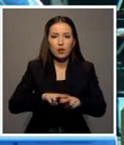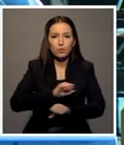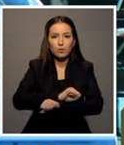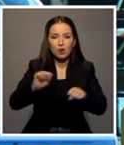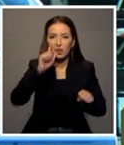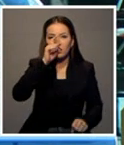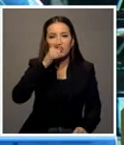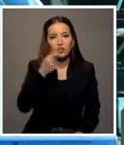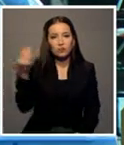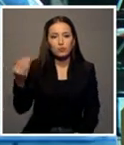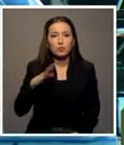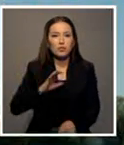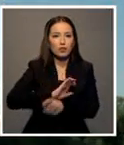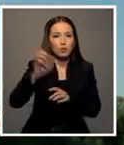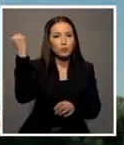Грекиядан жіберілгені дәлелденіп отыр.